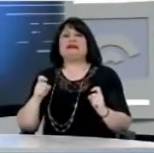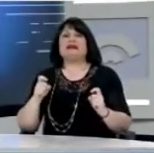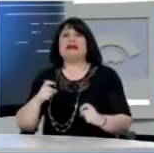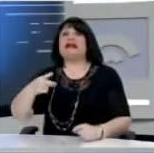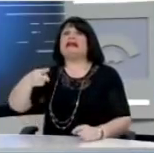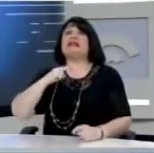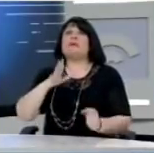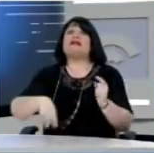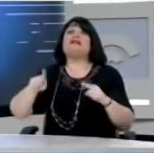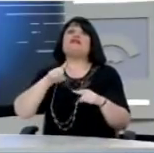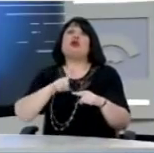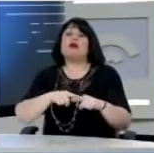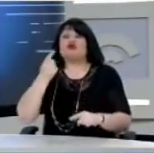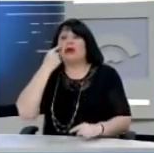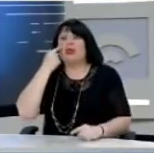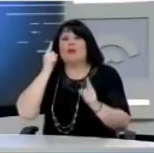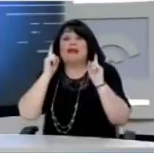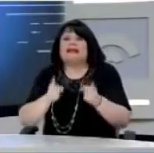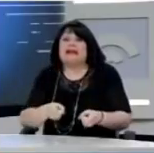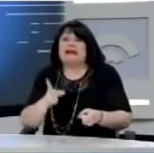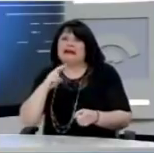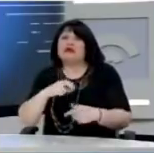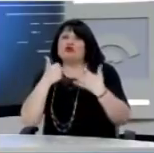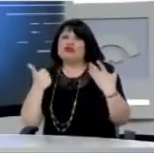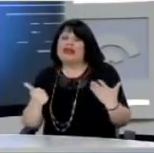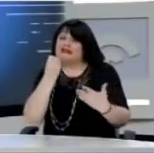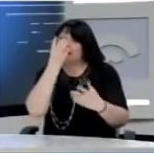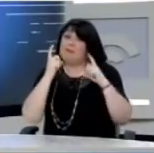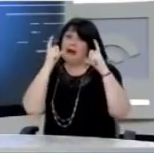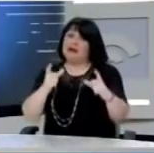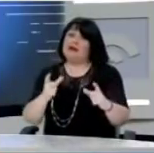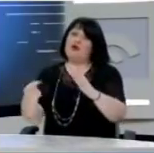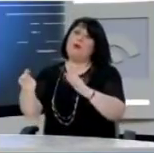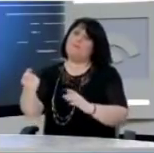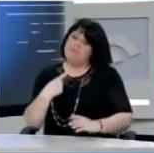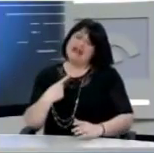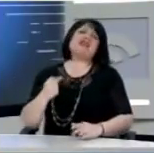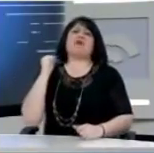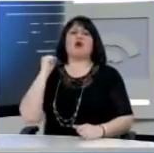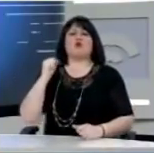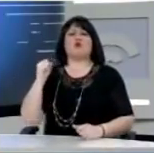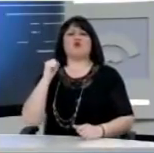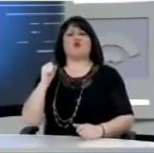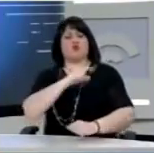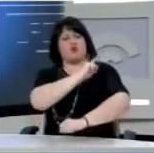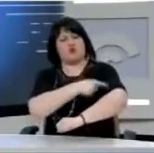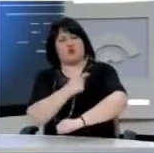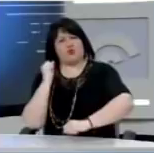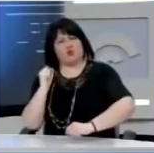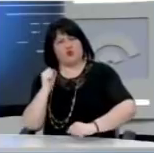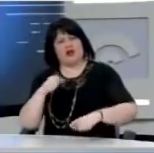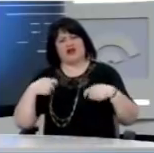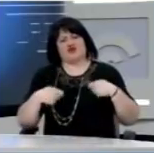θα απαντήσει ο ελληνικός λαός. Και ο ελληνικός λαός στις 26 του Μάη θα στείλει ένα μήνυμα ηχηρό και ισχυρό και στις